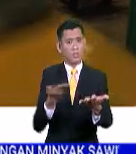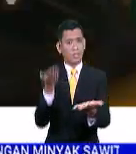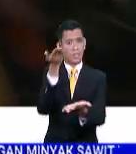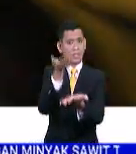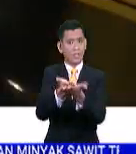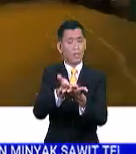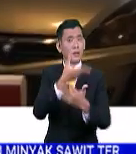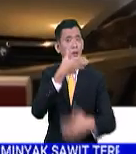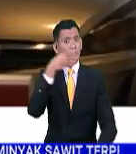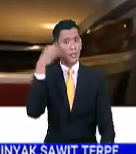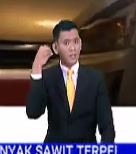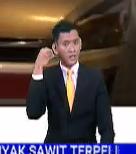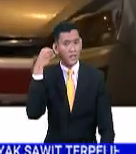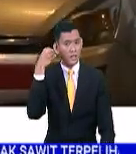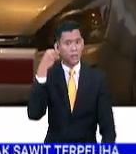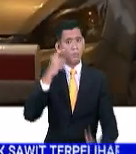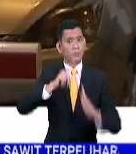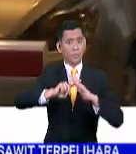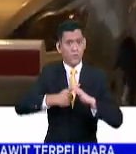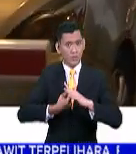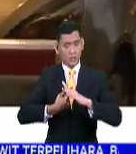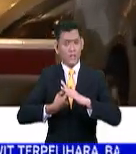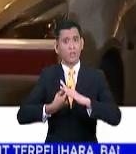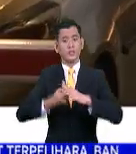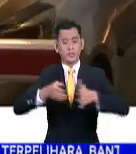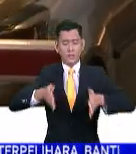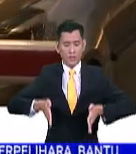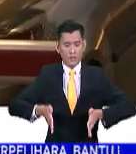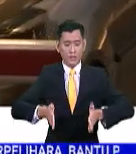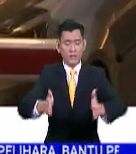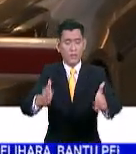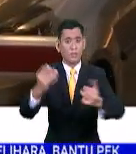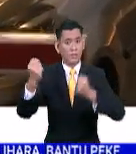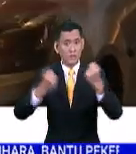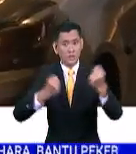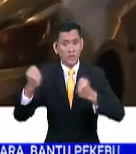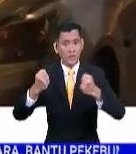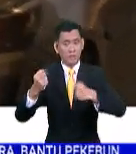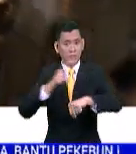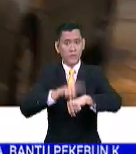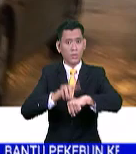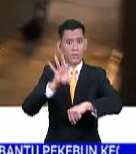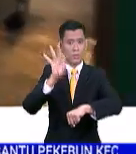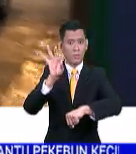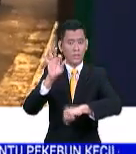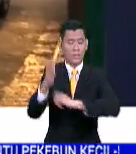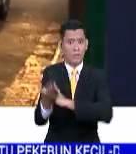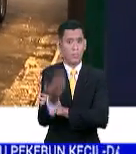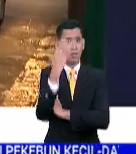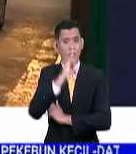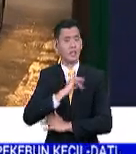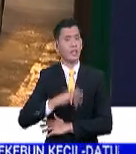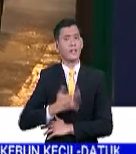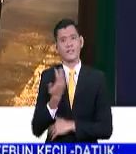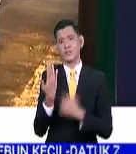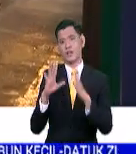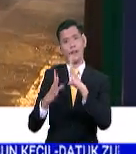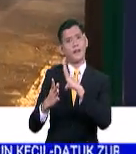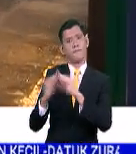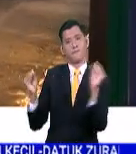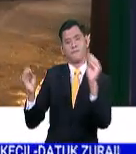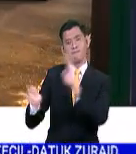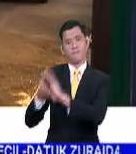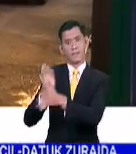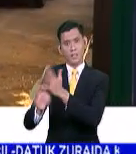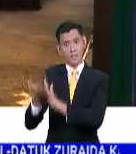mula memasuki lebuh raya sebelum jam 9 pagi. Hazel, Handy, saya kira itu sahaja laporan yang